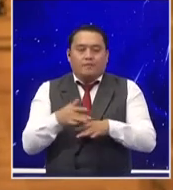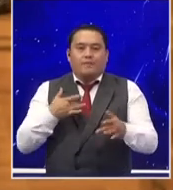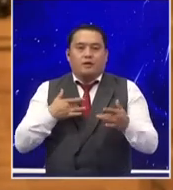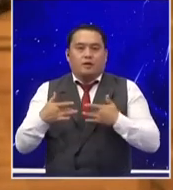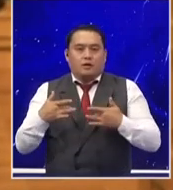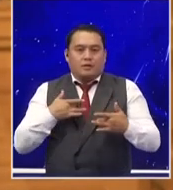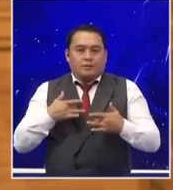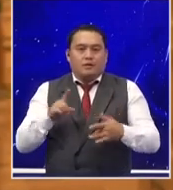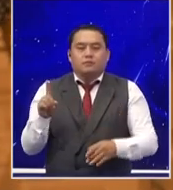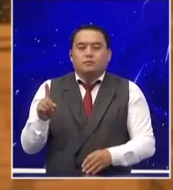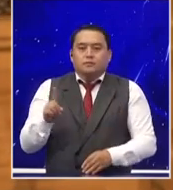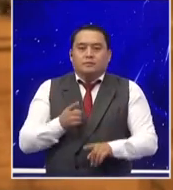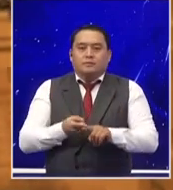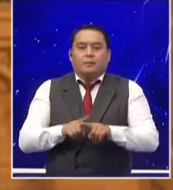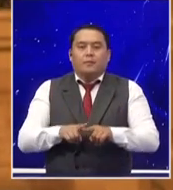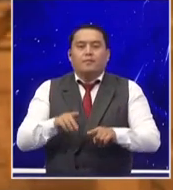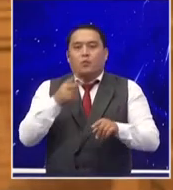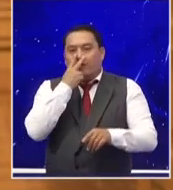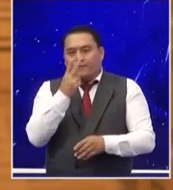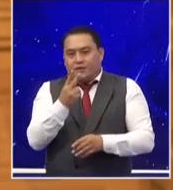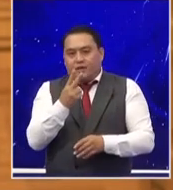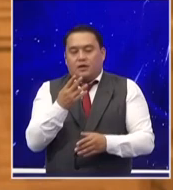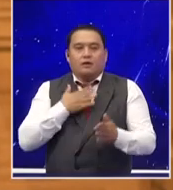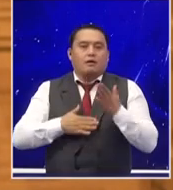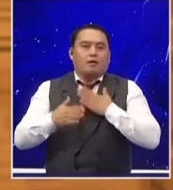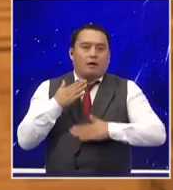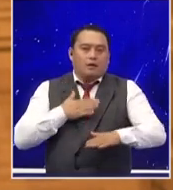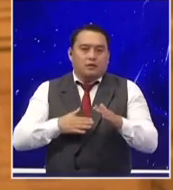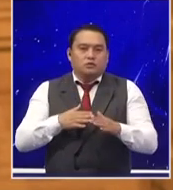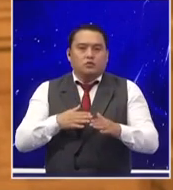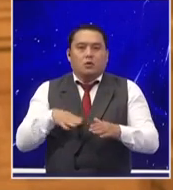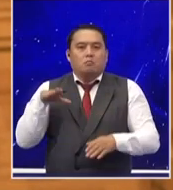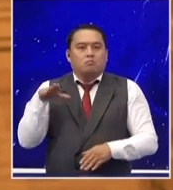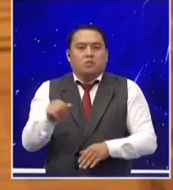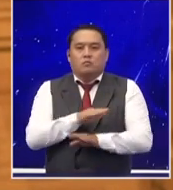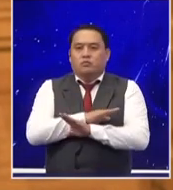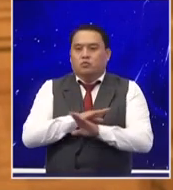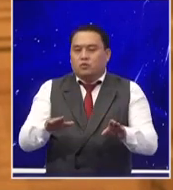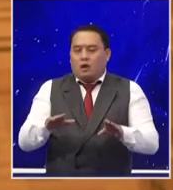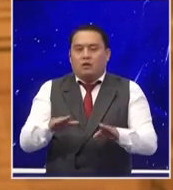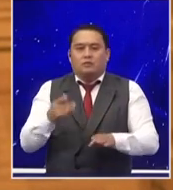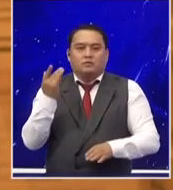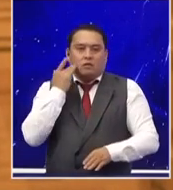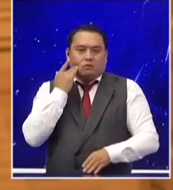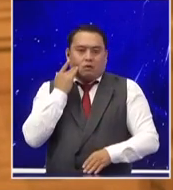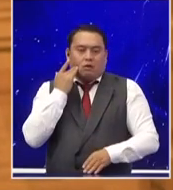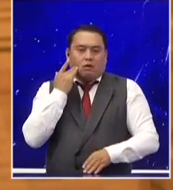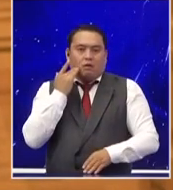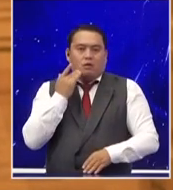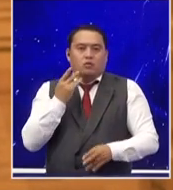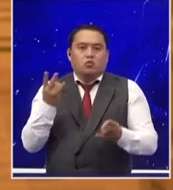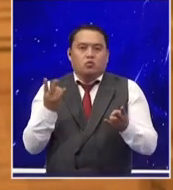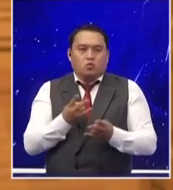явственно показали что рады нас видеть и мы тоже были очень рады раньше мы не пропускали ни одной постановки и вот теперь после